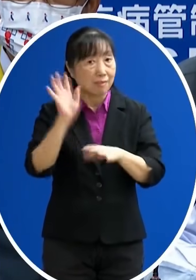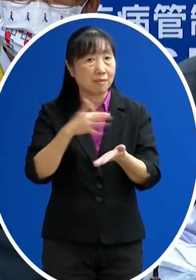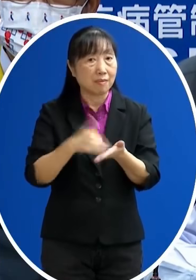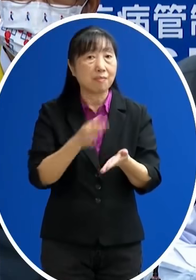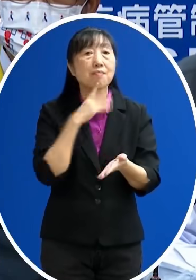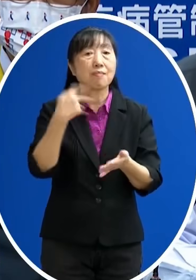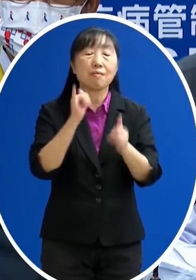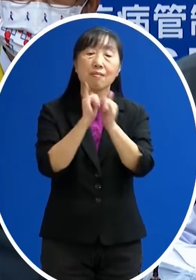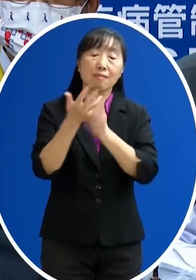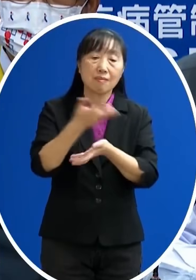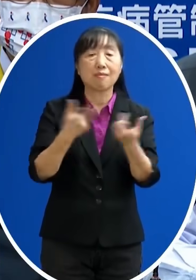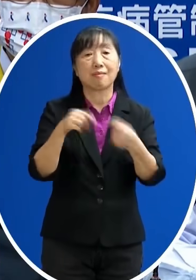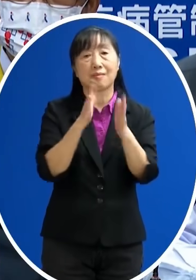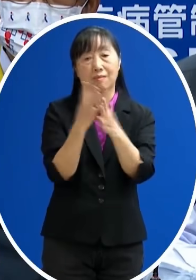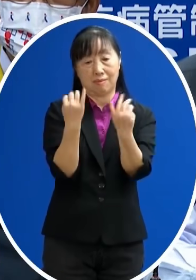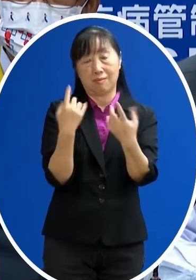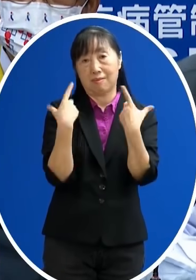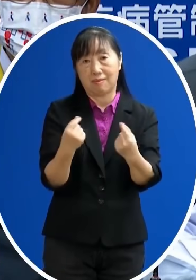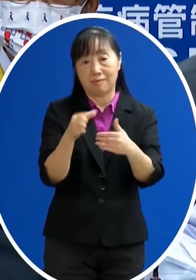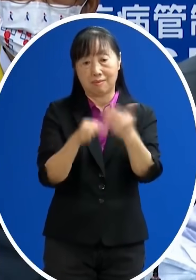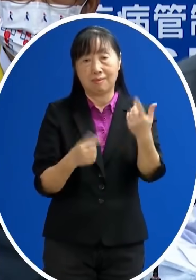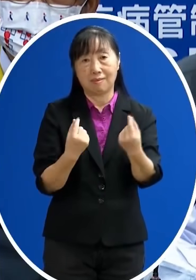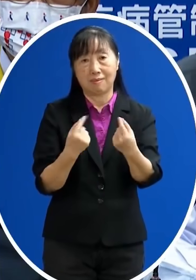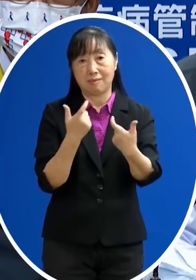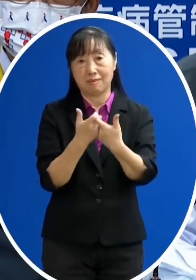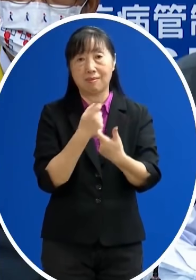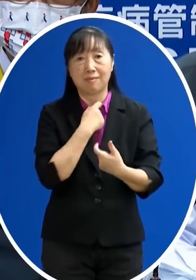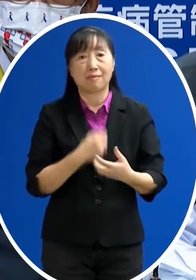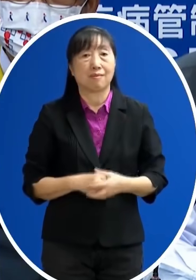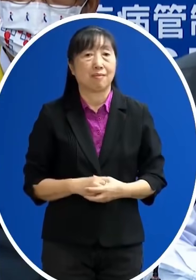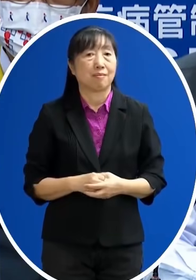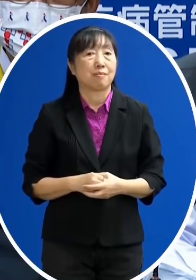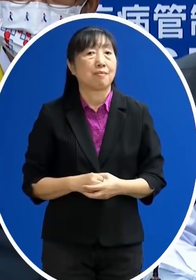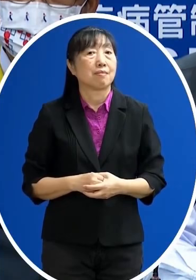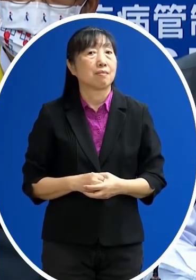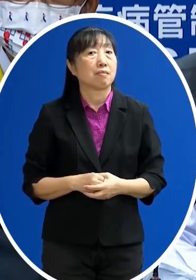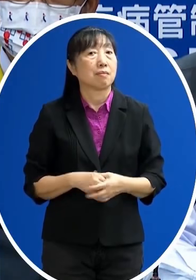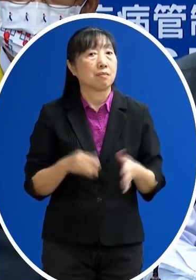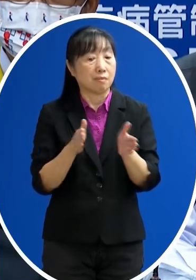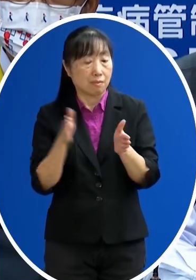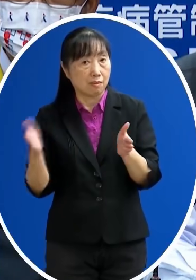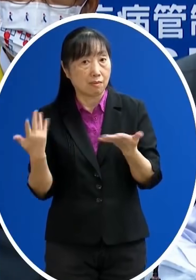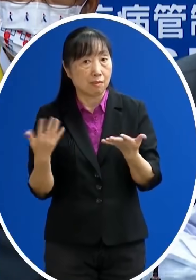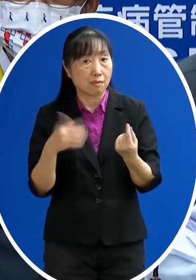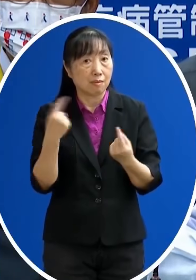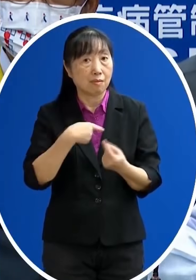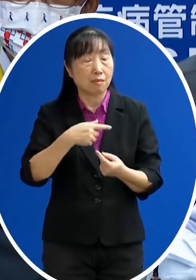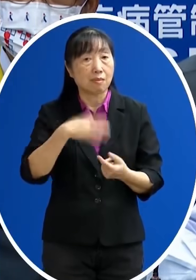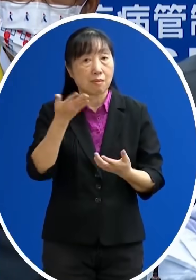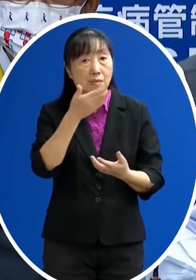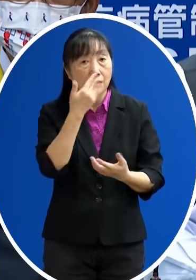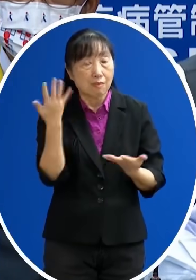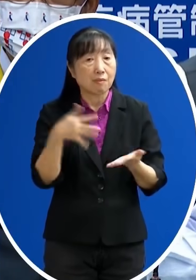社交聚会啊，要维持这样的一个规模啊。那严查不得营业之休